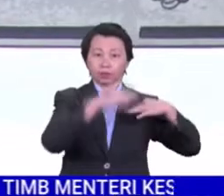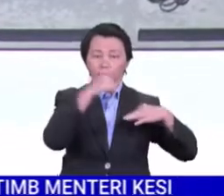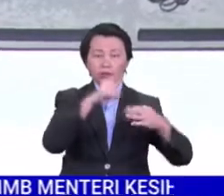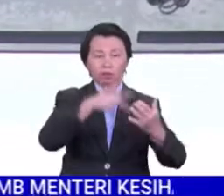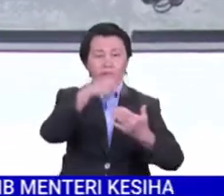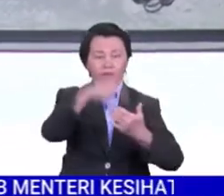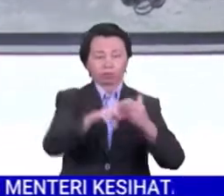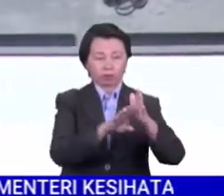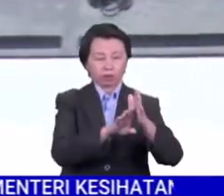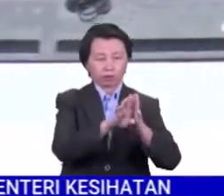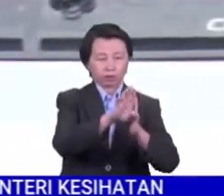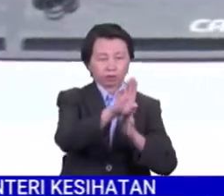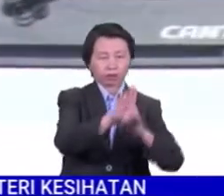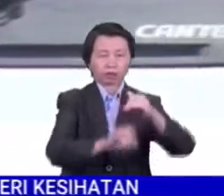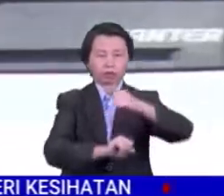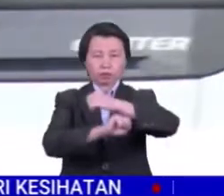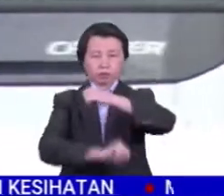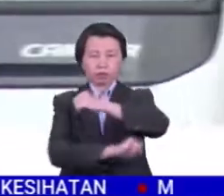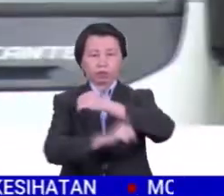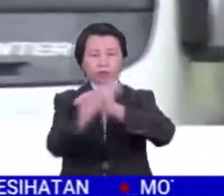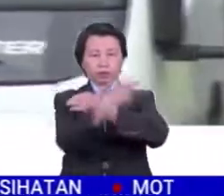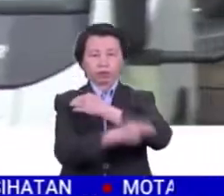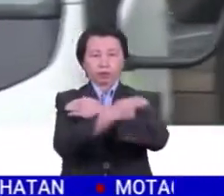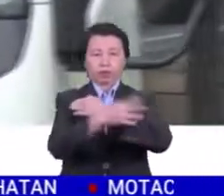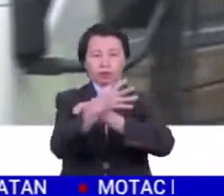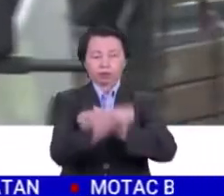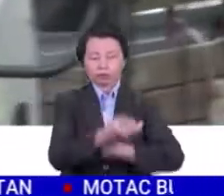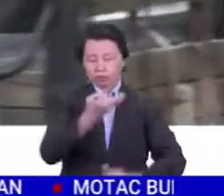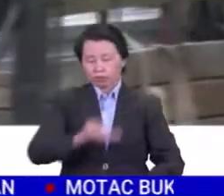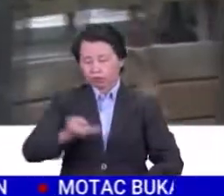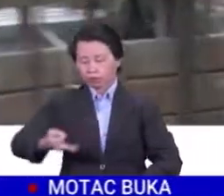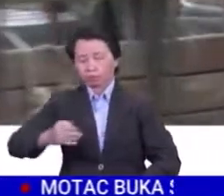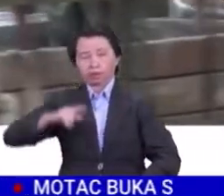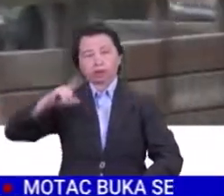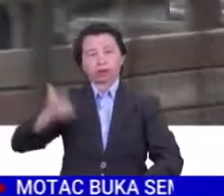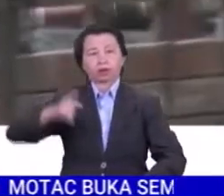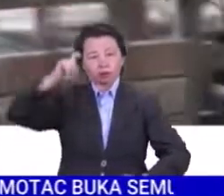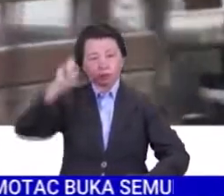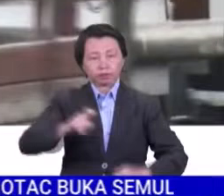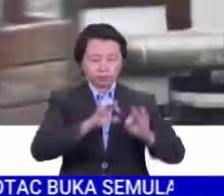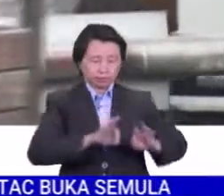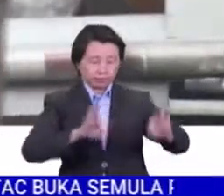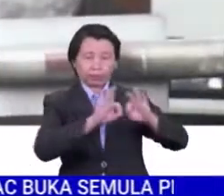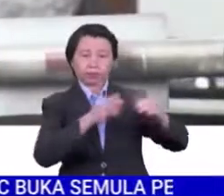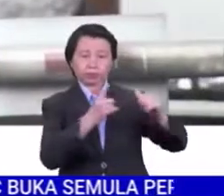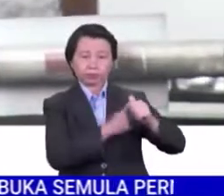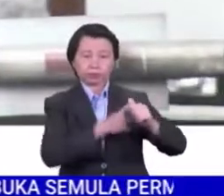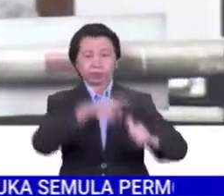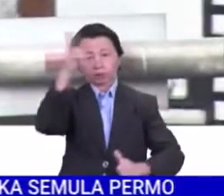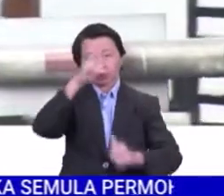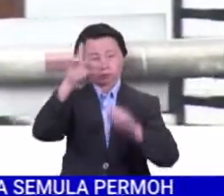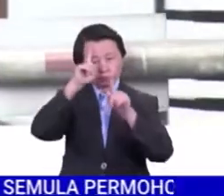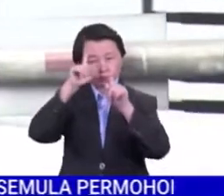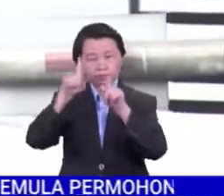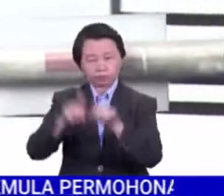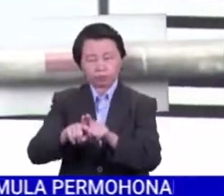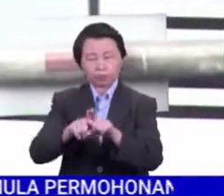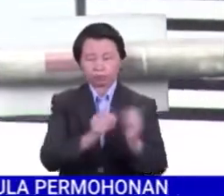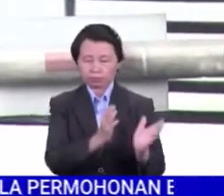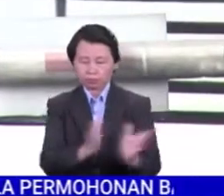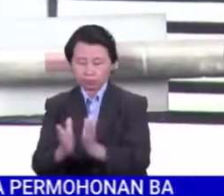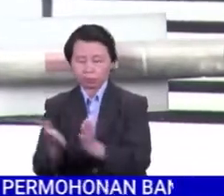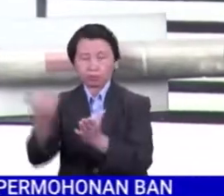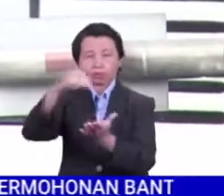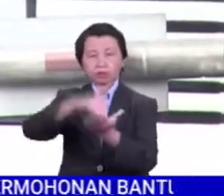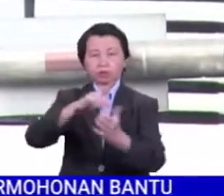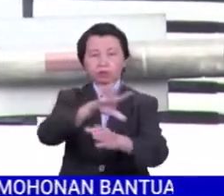program pembangunan infrastruktur negara dan kemudahan-kemudahan lain yang perlu diutamakan kerajaan setuju cadangan penstrukturan